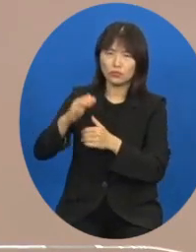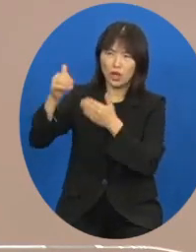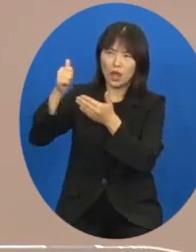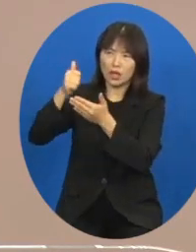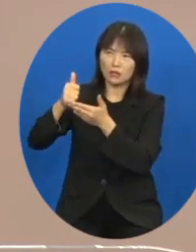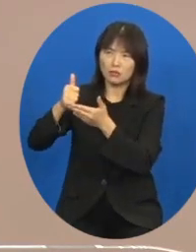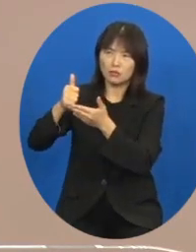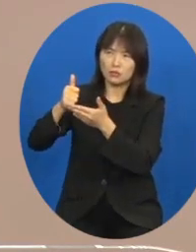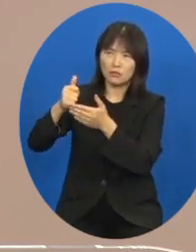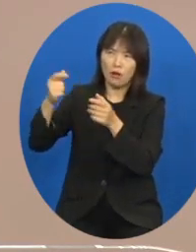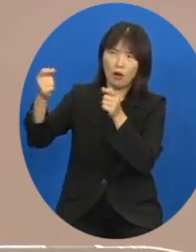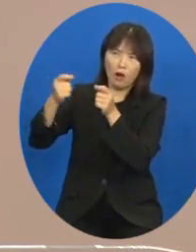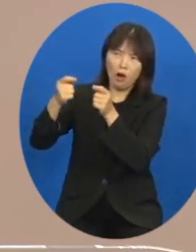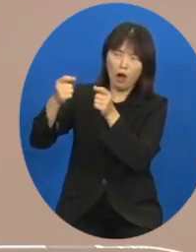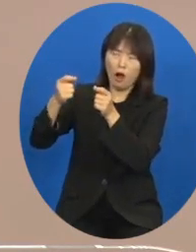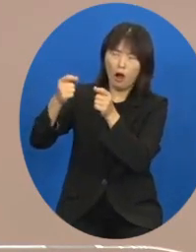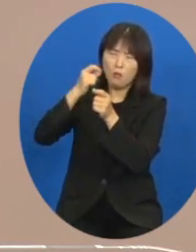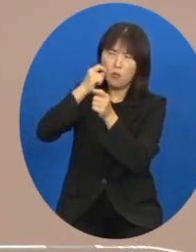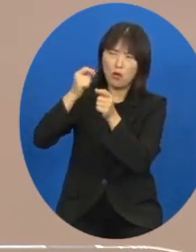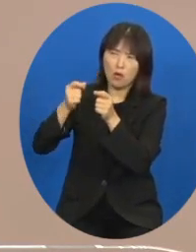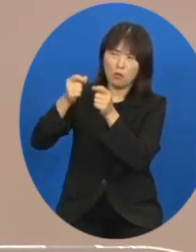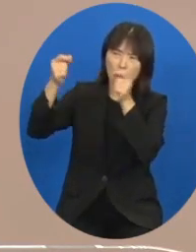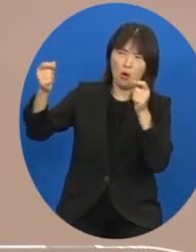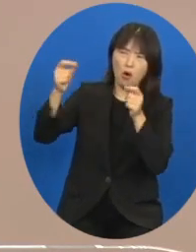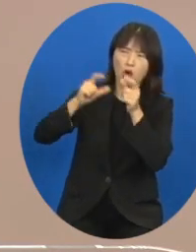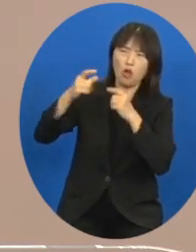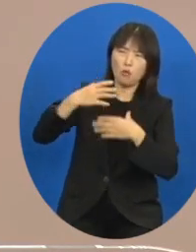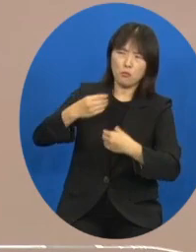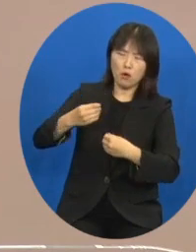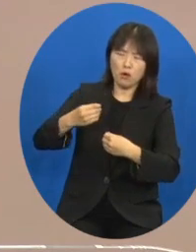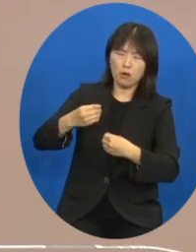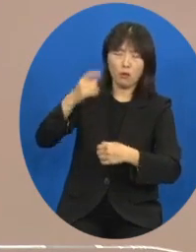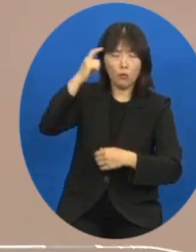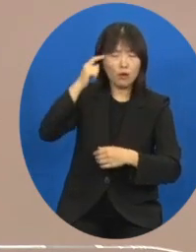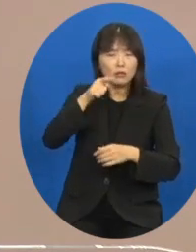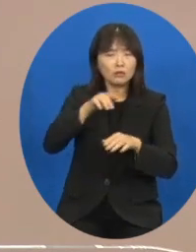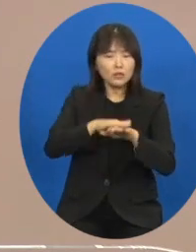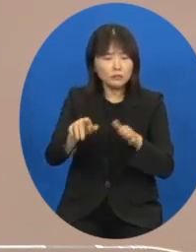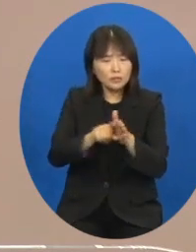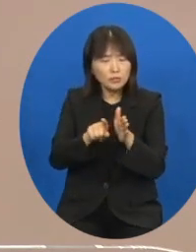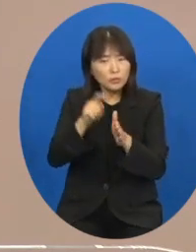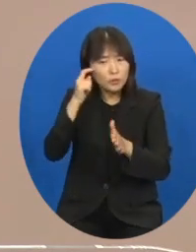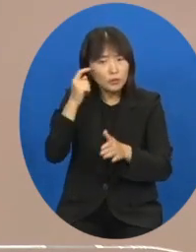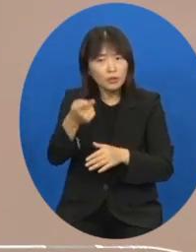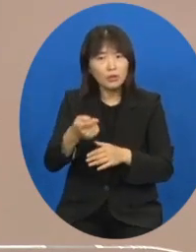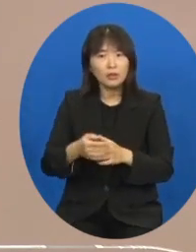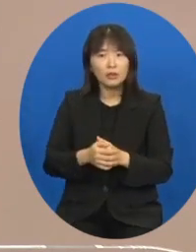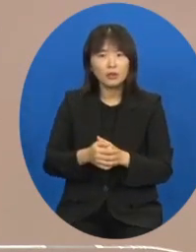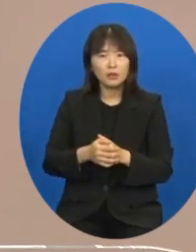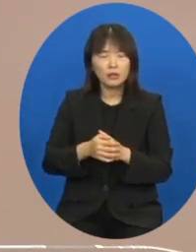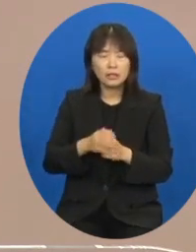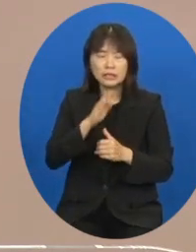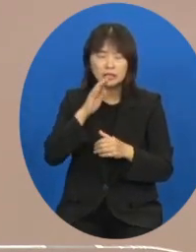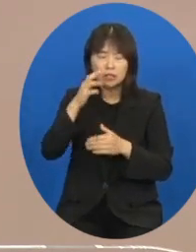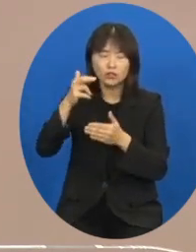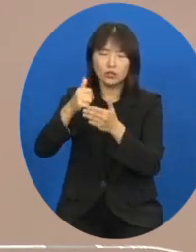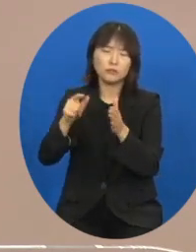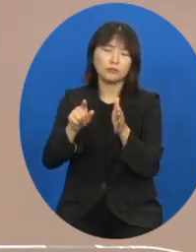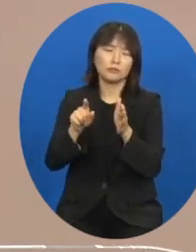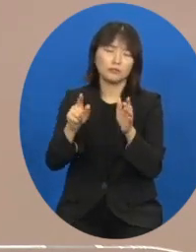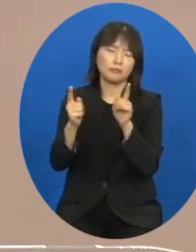하나님은 가까이에게 너무 먼 분. 왜 그렇게 믿고 있는 거죠? 실제로 주님을 못 만나서 그런